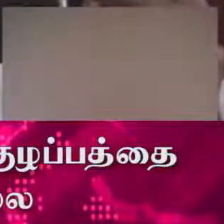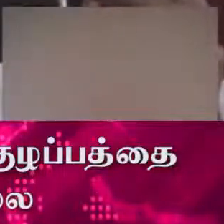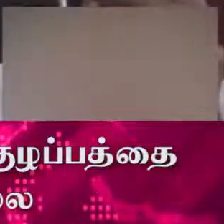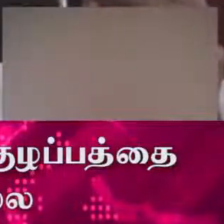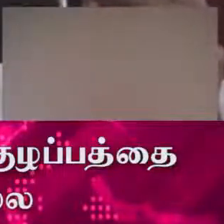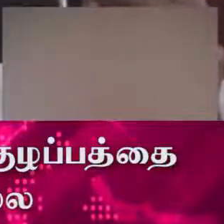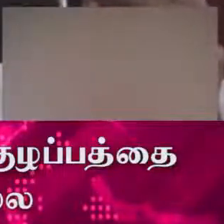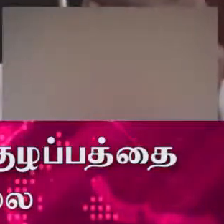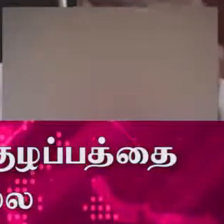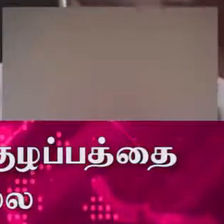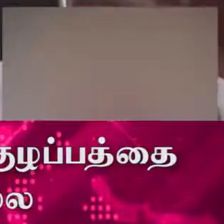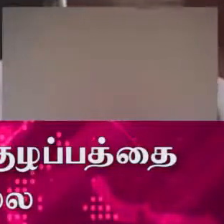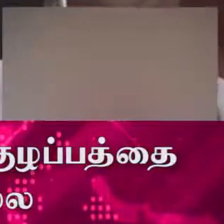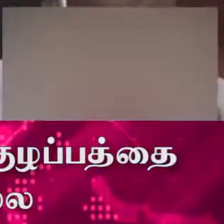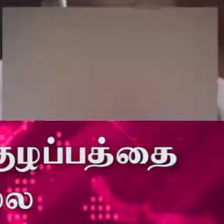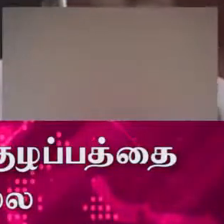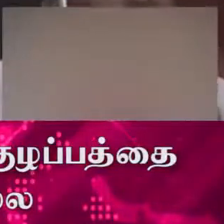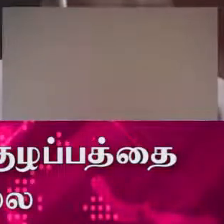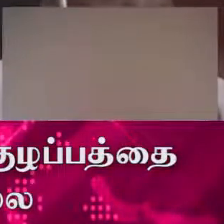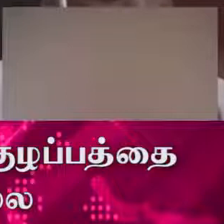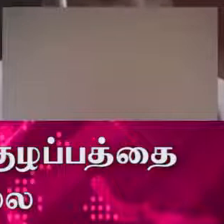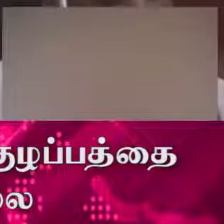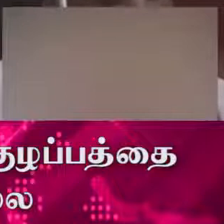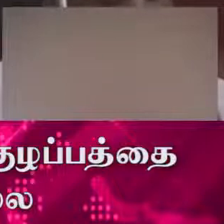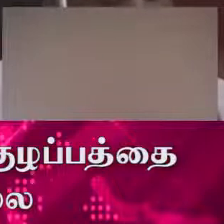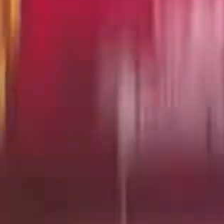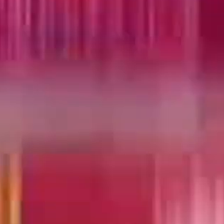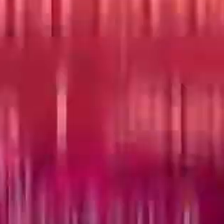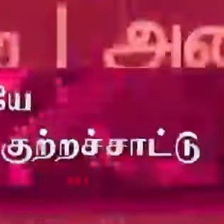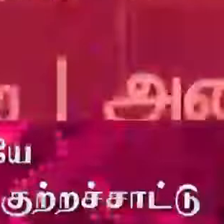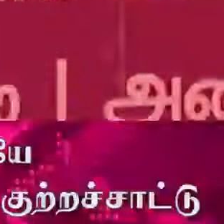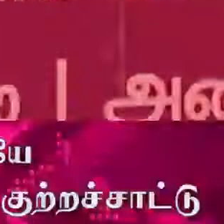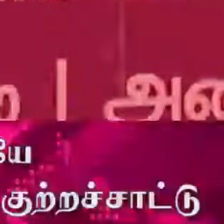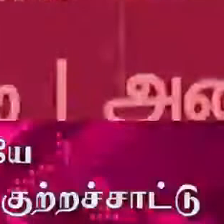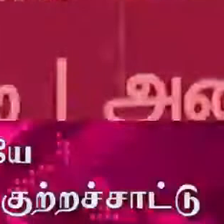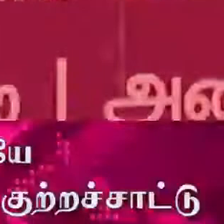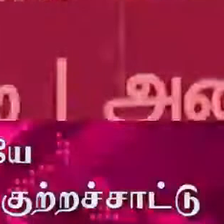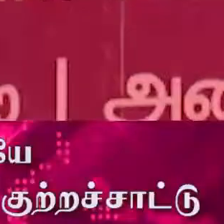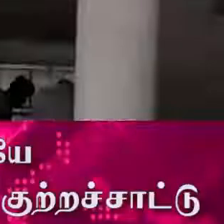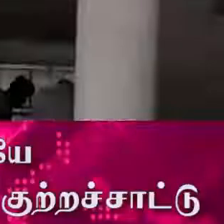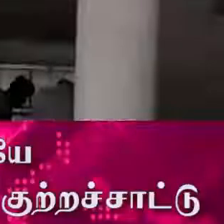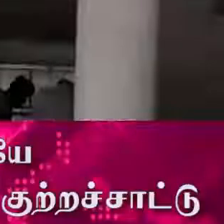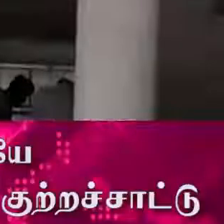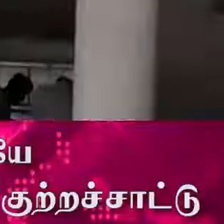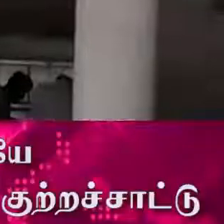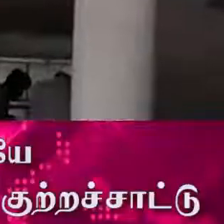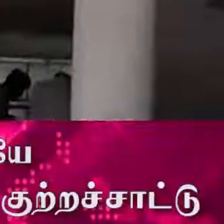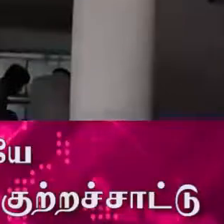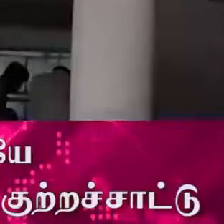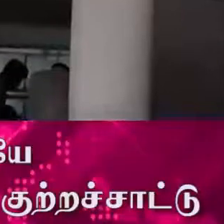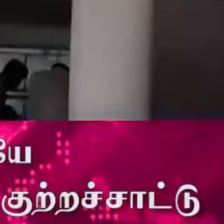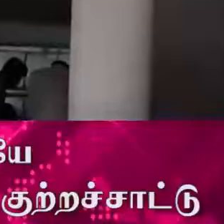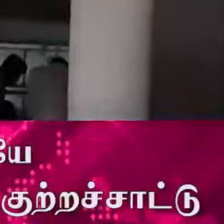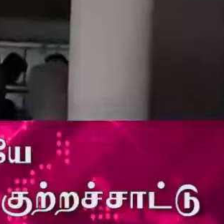வந்து நாட்டிற்குள் குழப்பத்தை ஏற்படுத்த அரசாங்கம் முயற்சி என்கிறார் கிரியல்ல. சம்பள உயர்வு விவகாரம் அரச